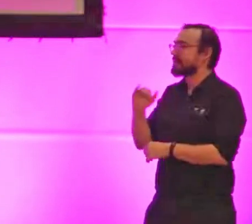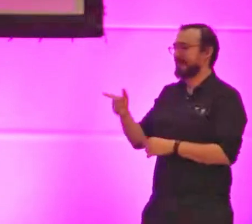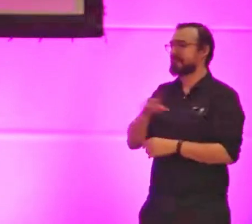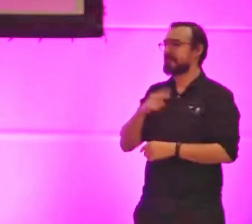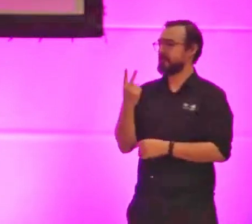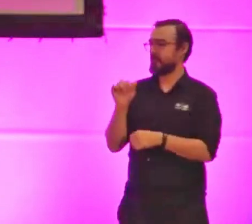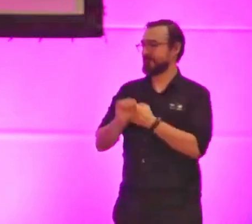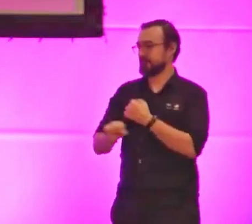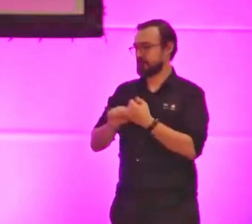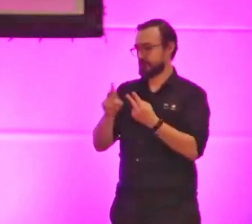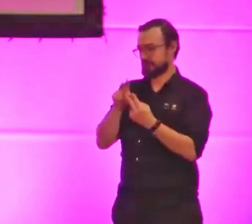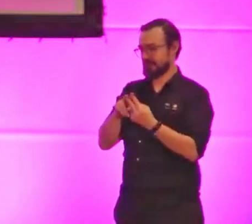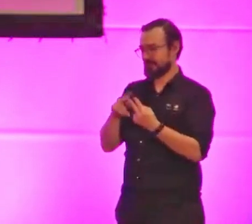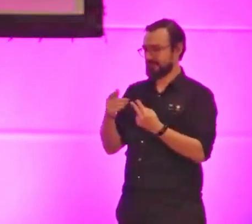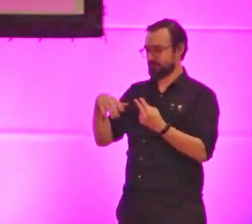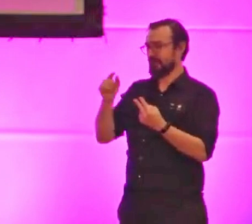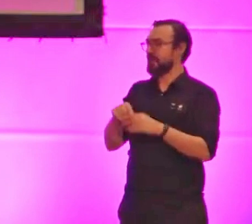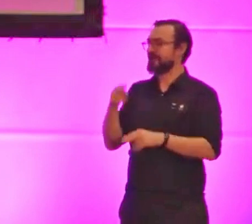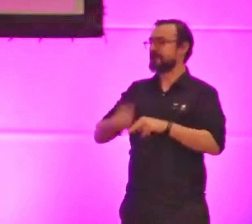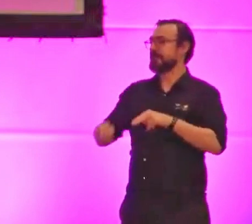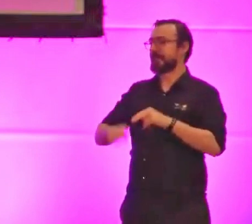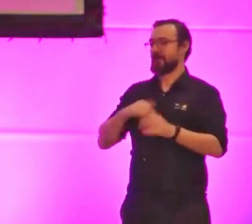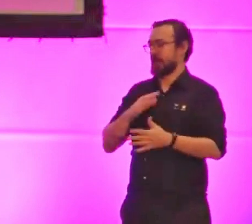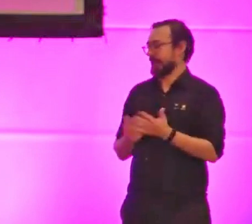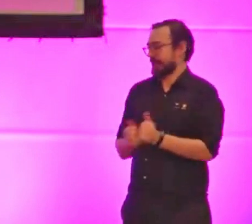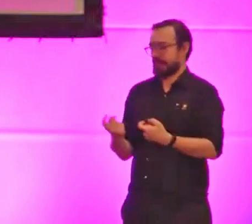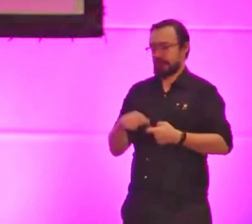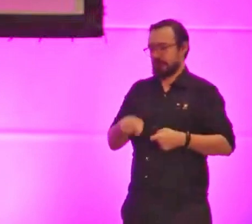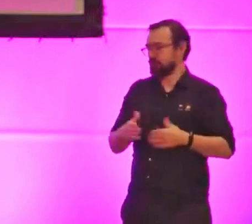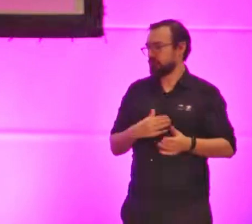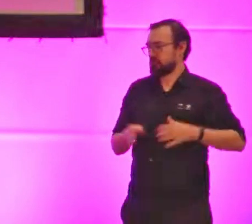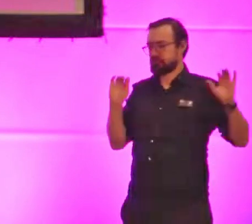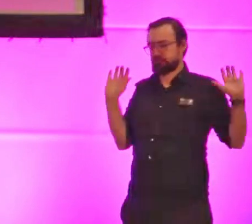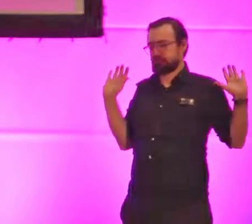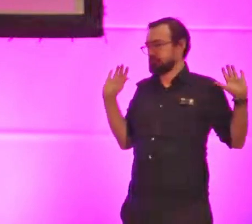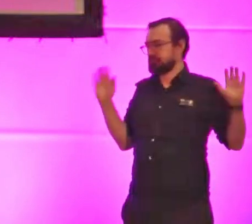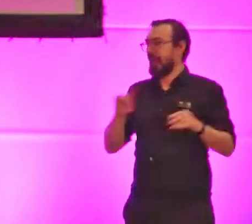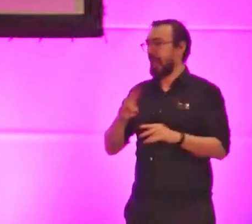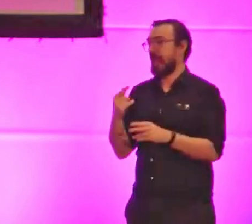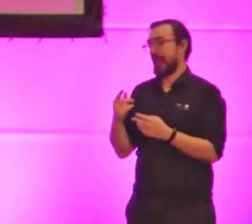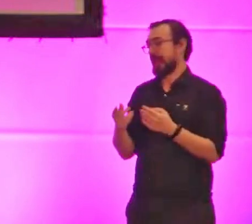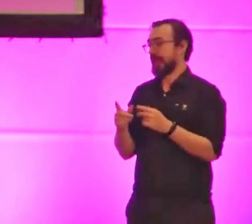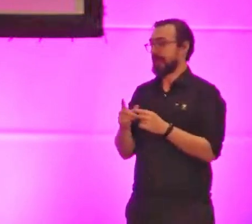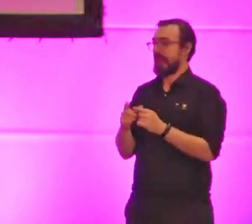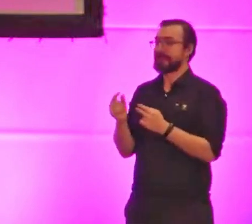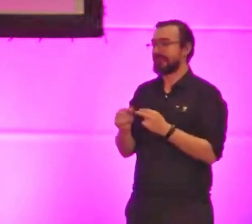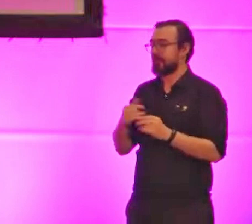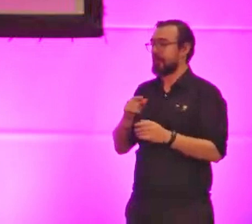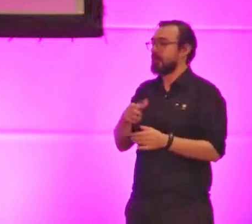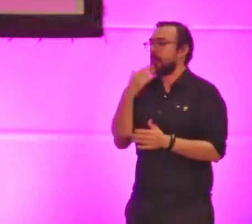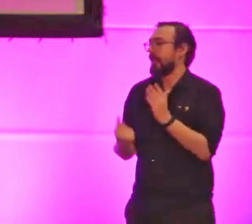försvar. Dels var det ju förnekande. Vi har ingenting med det här att göra, eller alternativt det här har inte hänt. Men